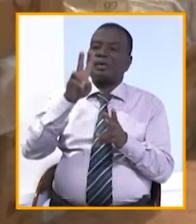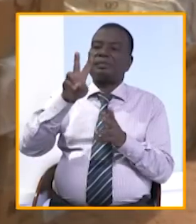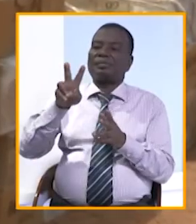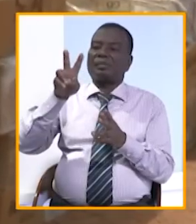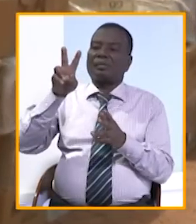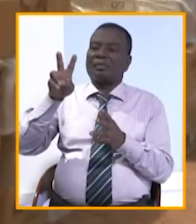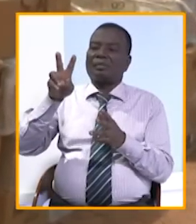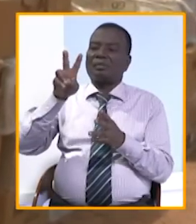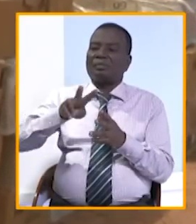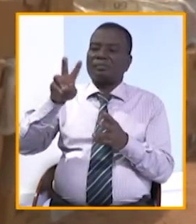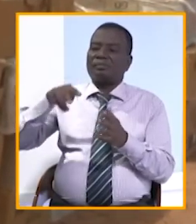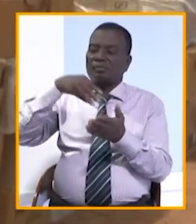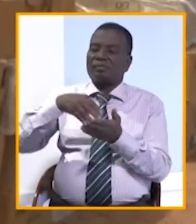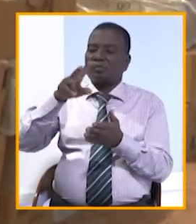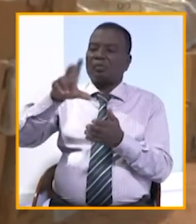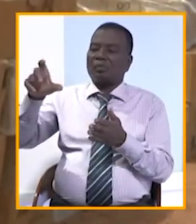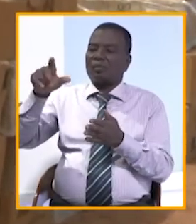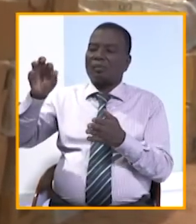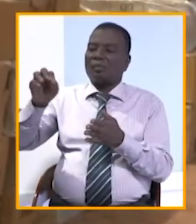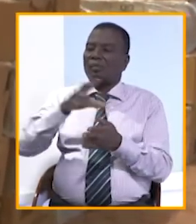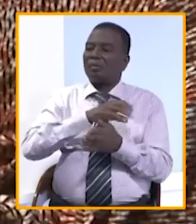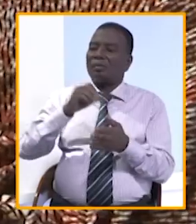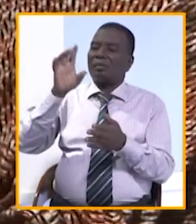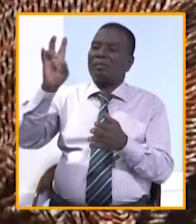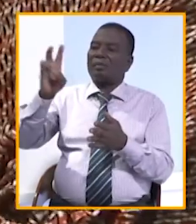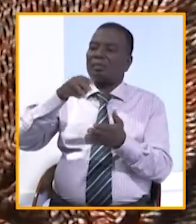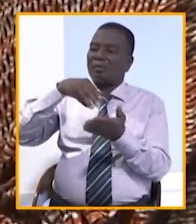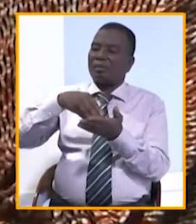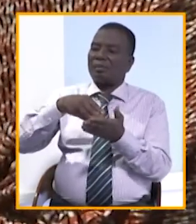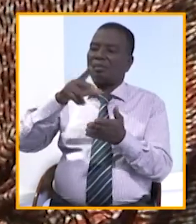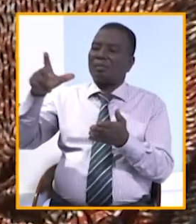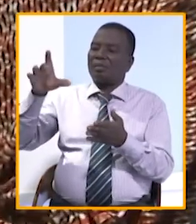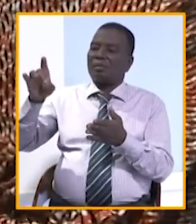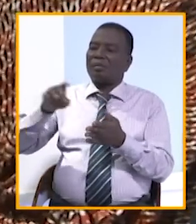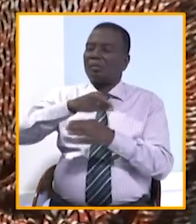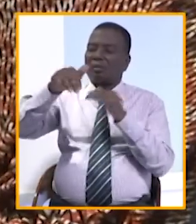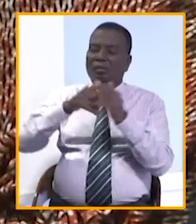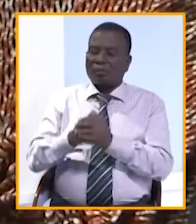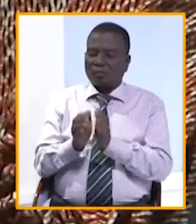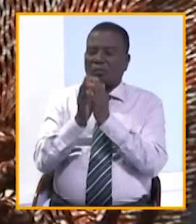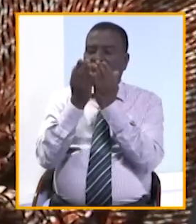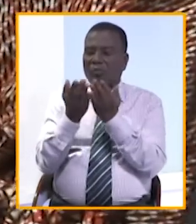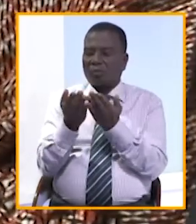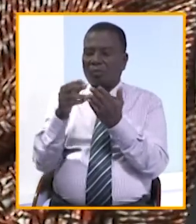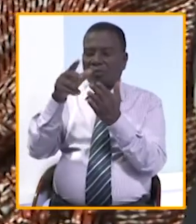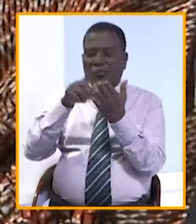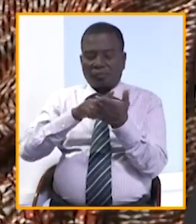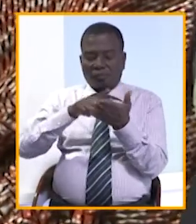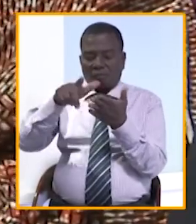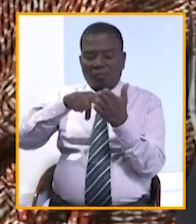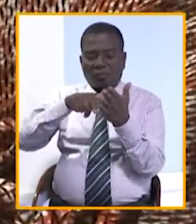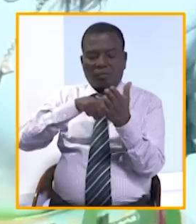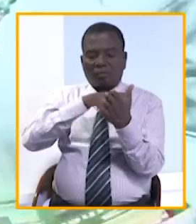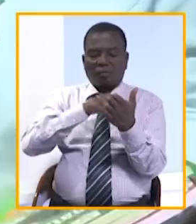22 309 manuels scolaires et 7 873 guides-maîtres, tous des ouvrages de lecture et de